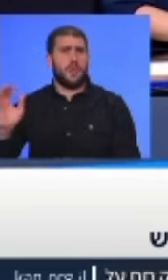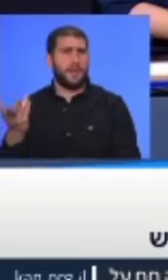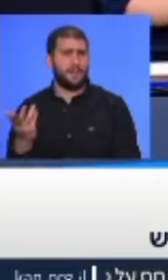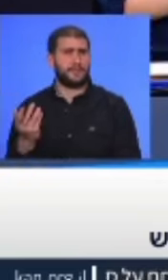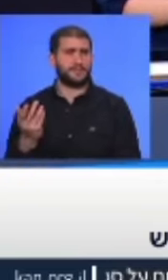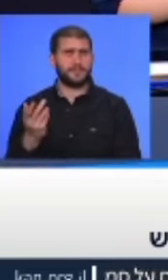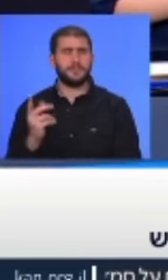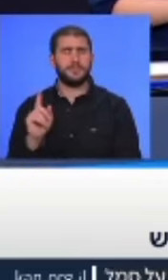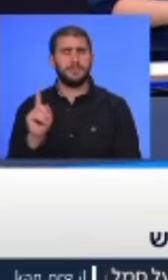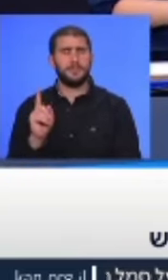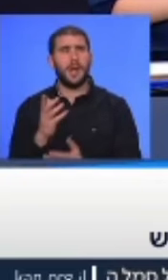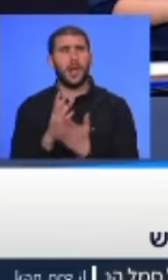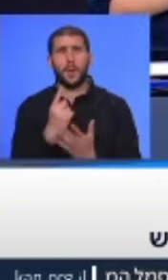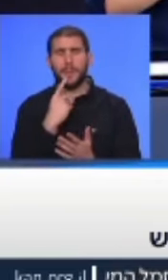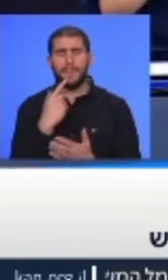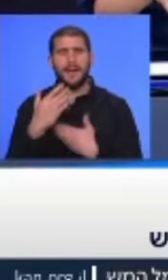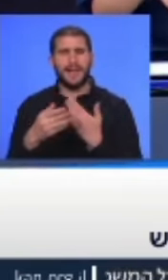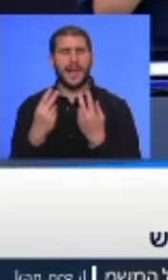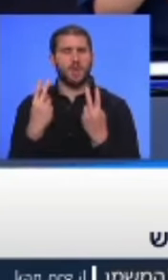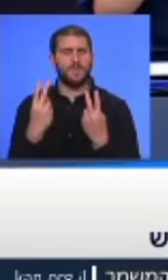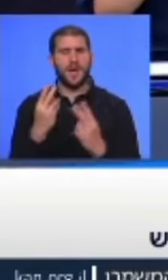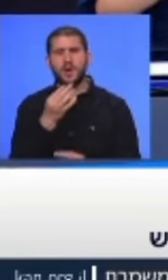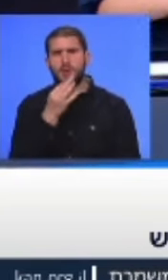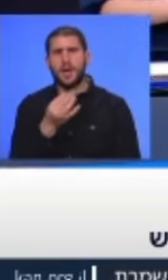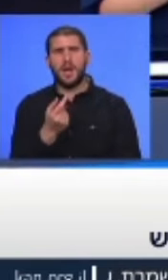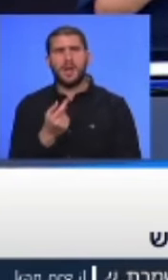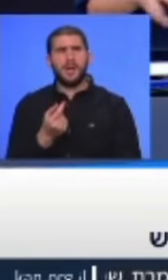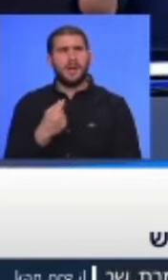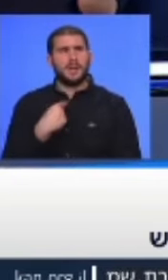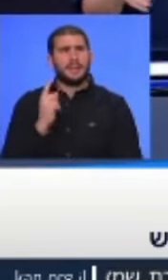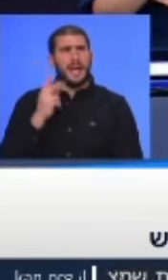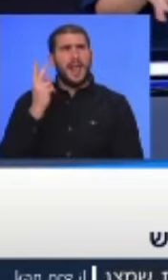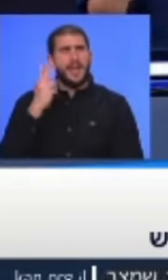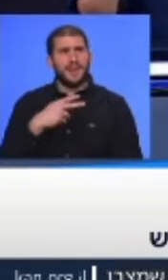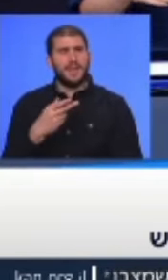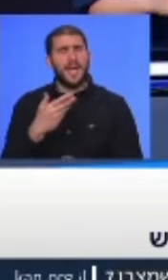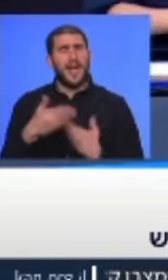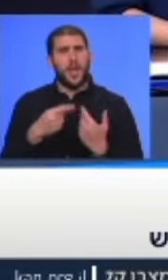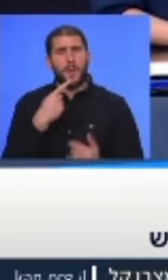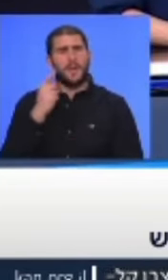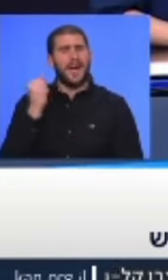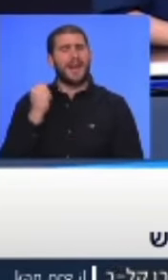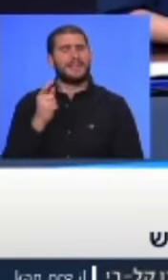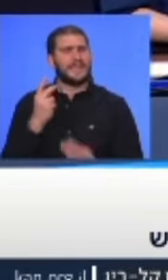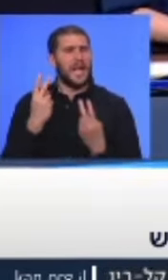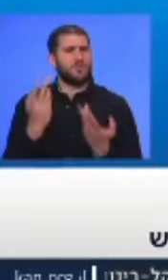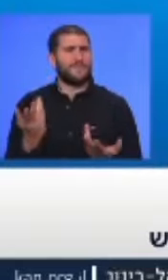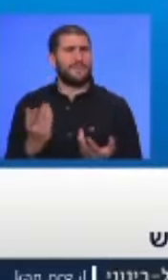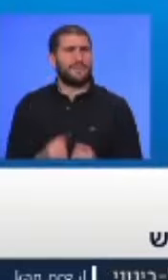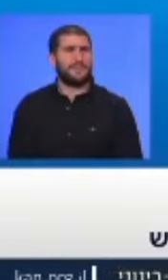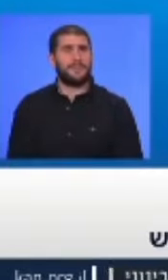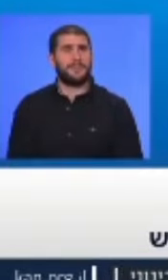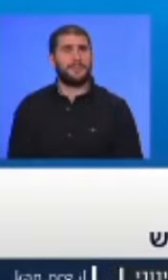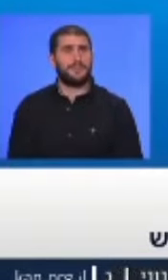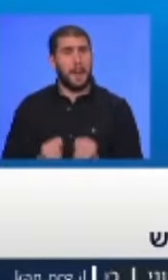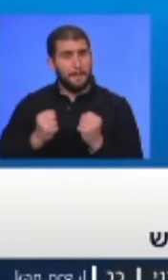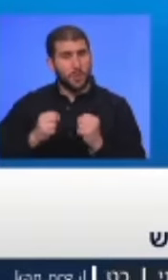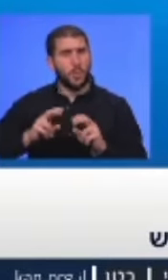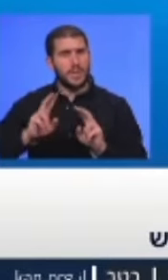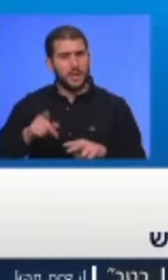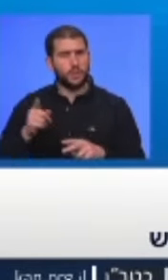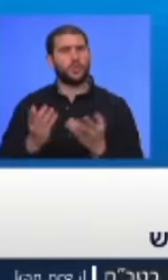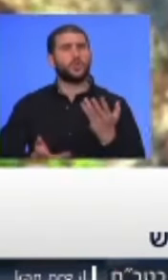מי שאומר, ההליך הוא חשוב, והשאלה אני לא יכולה להבין מי שאומר שזה רצח עם. זה חשוב. אין ספק שיש פה